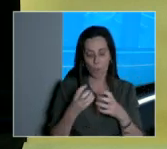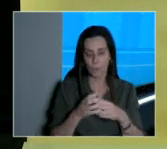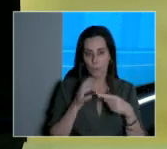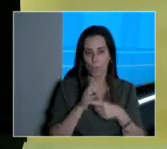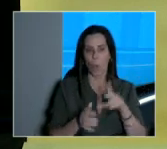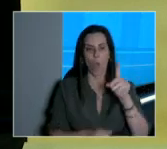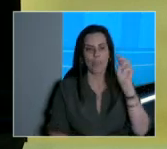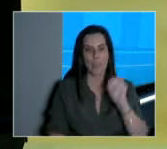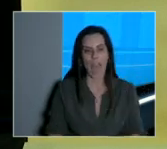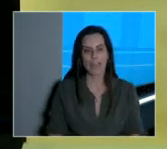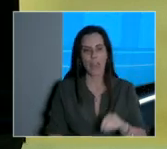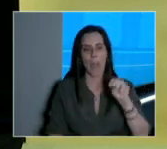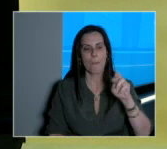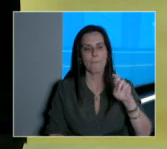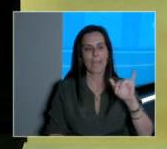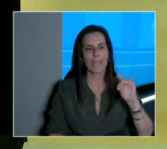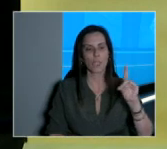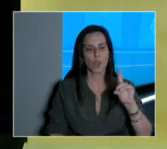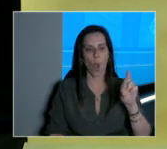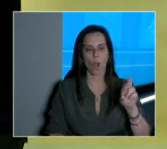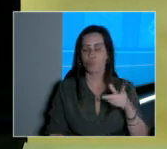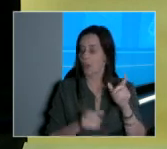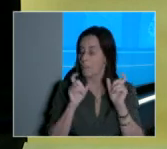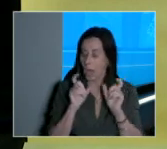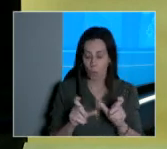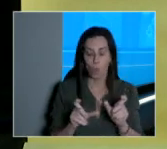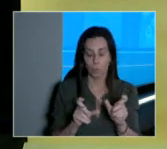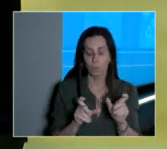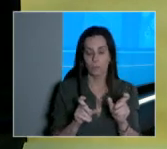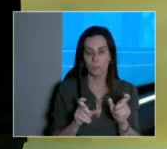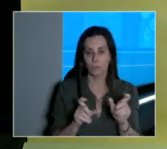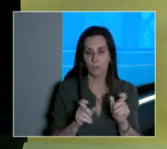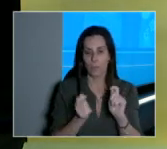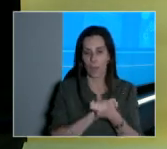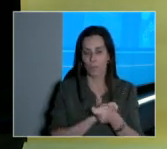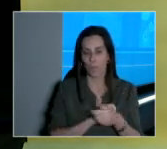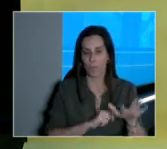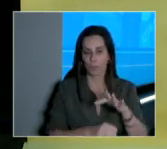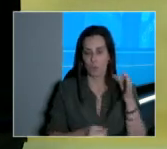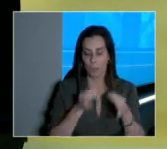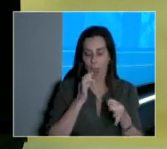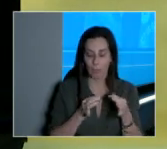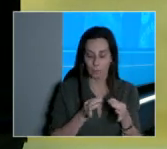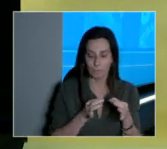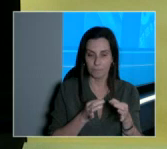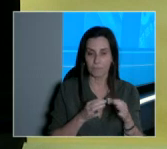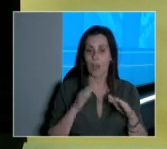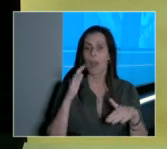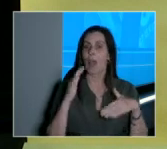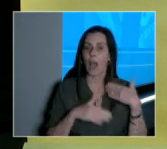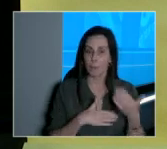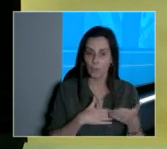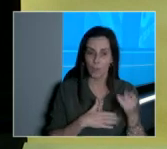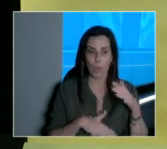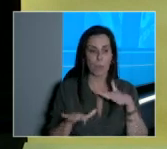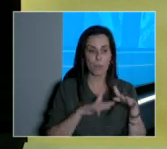כמו דן מרידור וכמו אחרים שבאו ומנעו את כל רפורמה במערכת המשפט. לאחר מכן